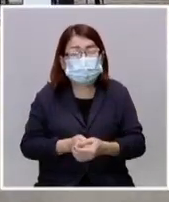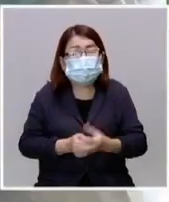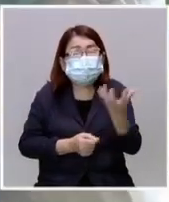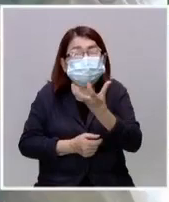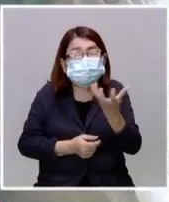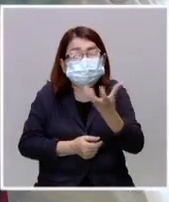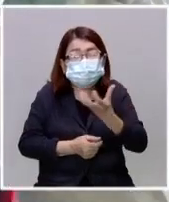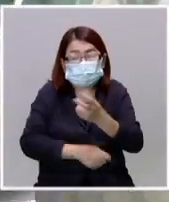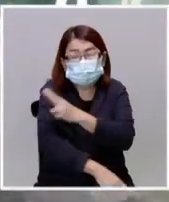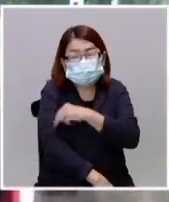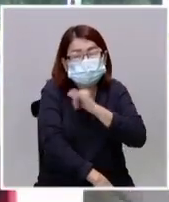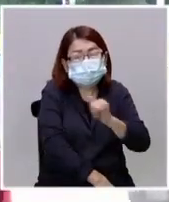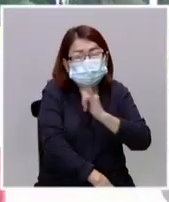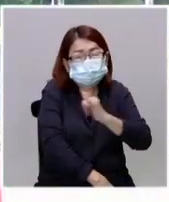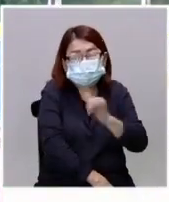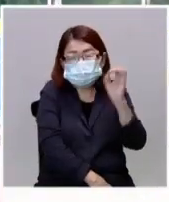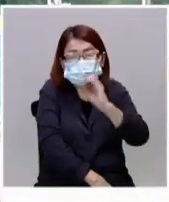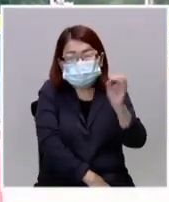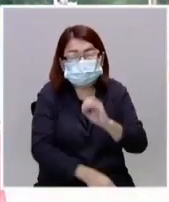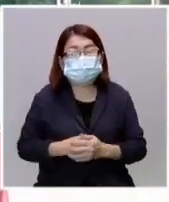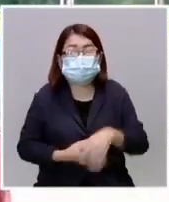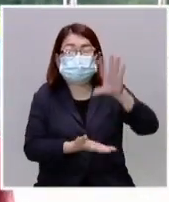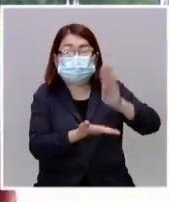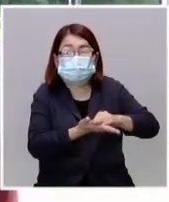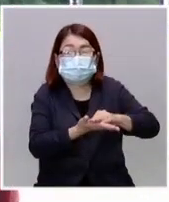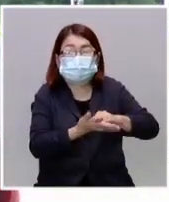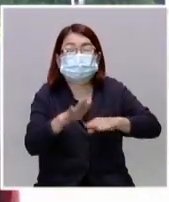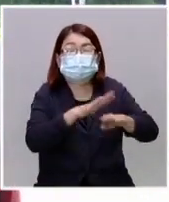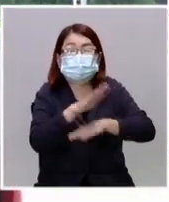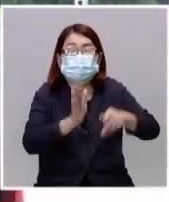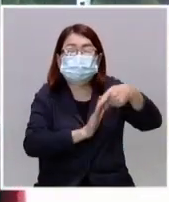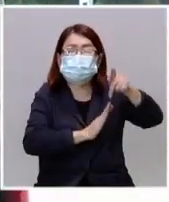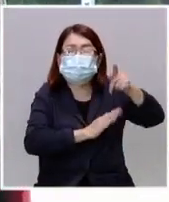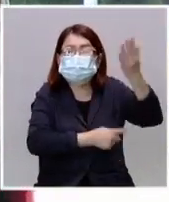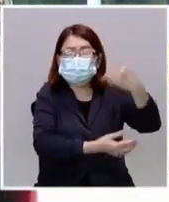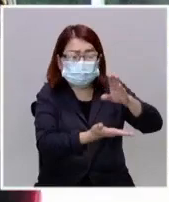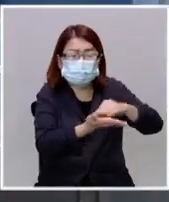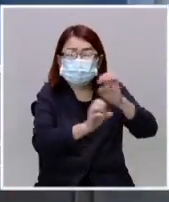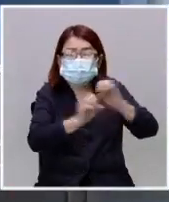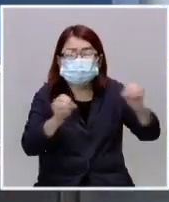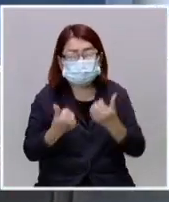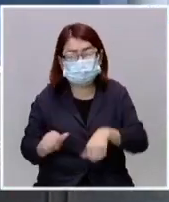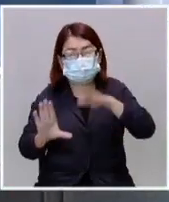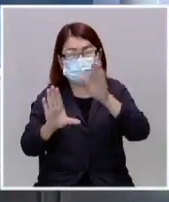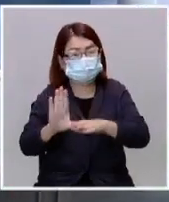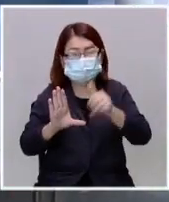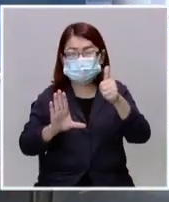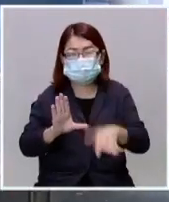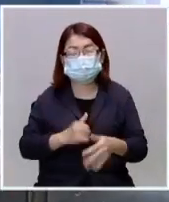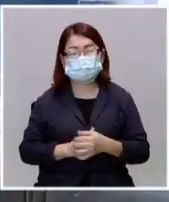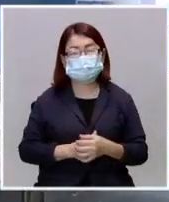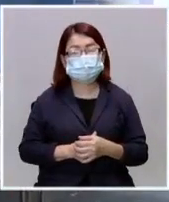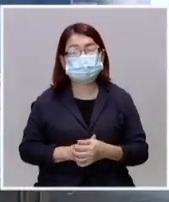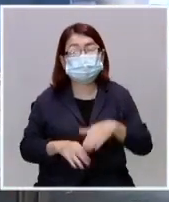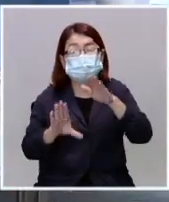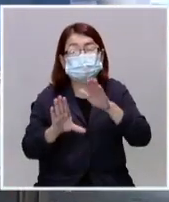การรักษาในระบบสถานพยาบาลก็จะไม่มีประวัติการรักษานะคะดังนั้นจึงไม่สามารถลงทะเบียนในระบบหมอพร้อมได้แต่ไ